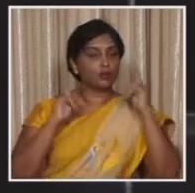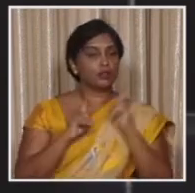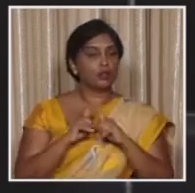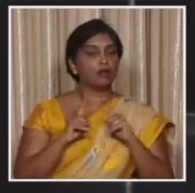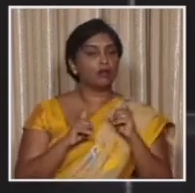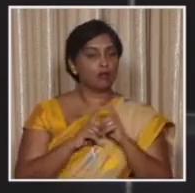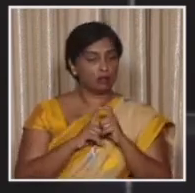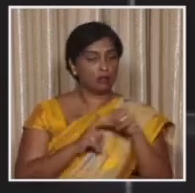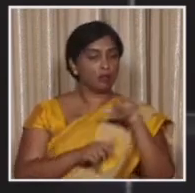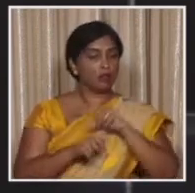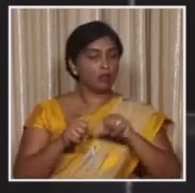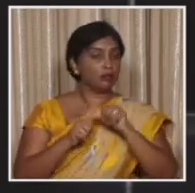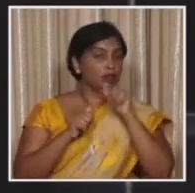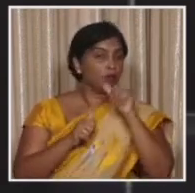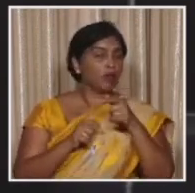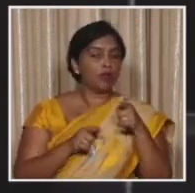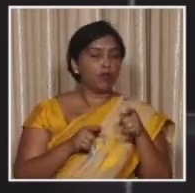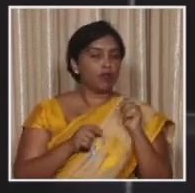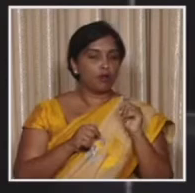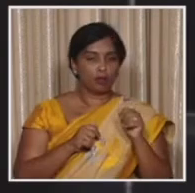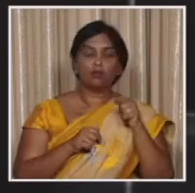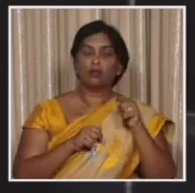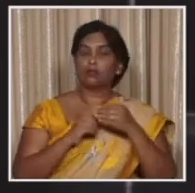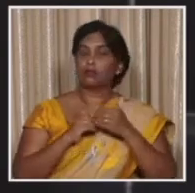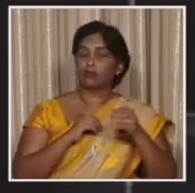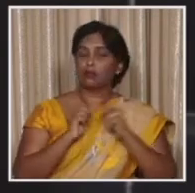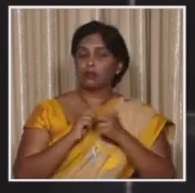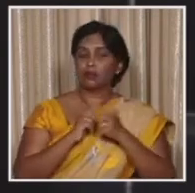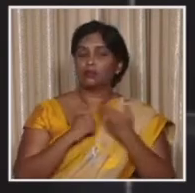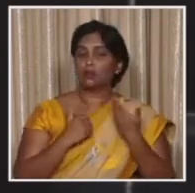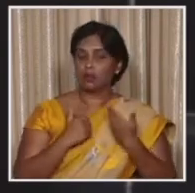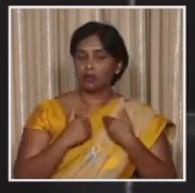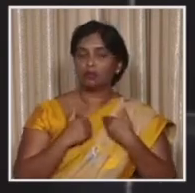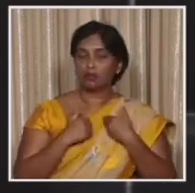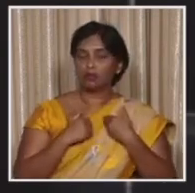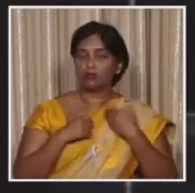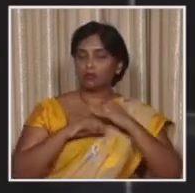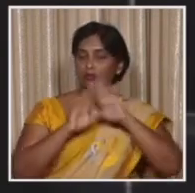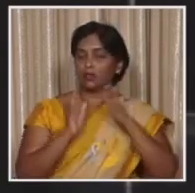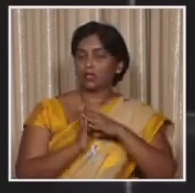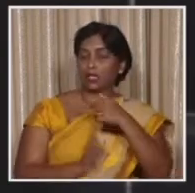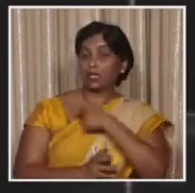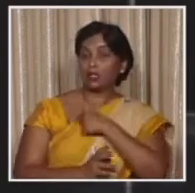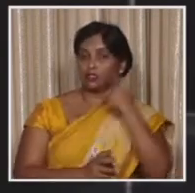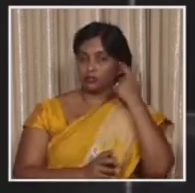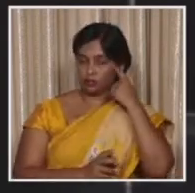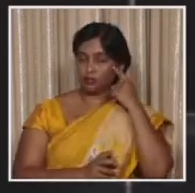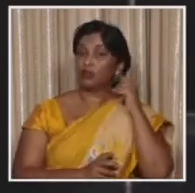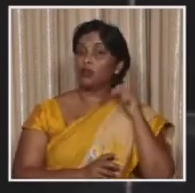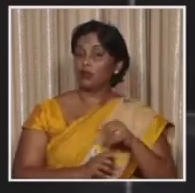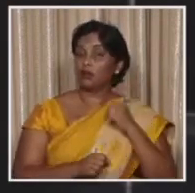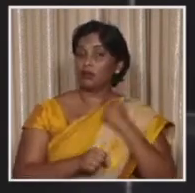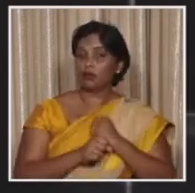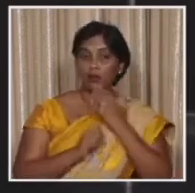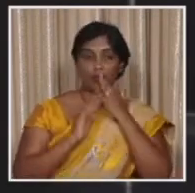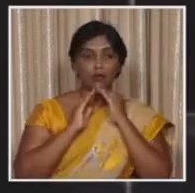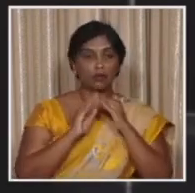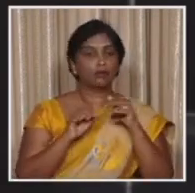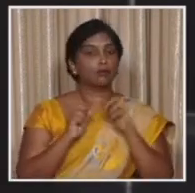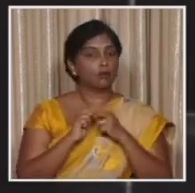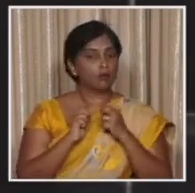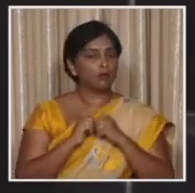අධ්‍යාපනික ආයතනවල යථාර්ථය මොකක්ද, පවතින තත්ත්වය කෙබඳුද යන්න අප කාගේත් හෘද සාක්ෂිය දන්නවා. අද රජයේ පාසල්වල